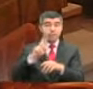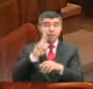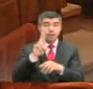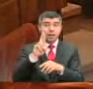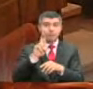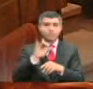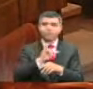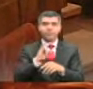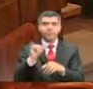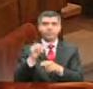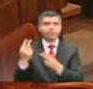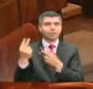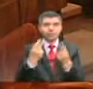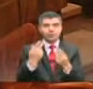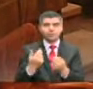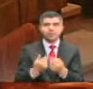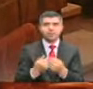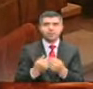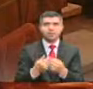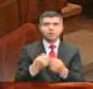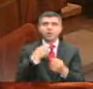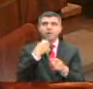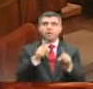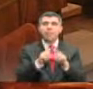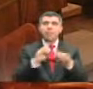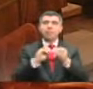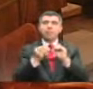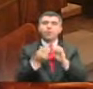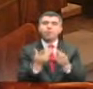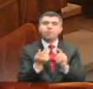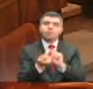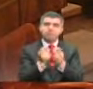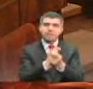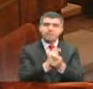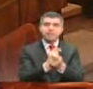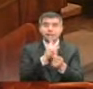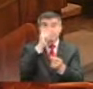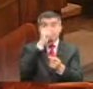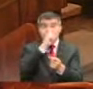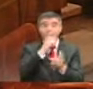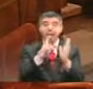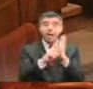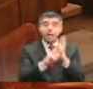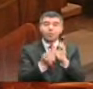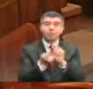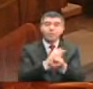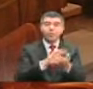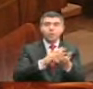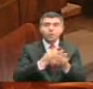يجيك وما عندوش باش يجي الطياره. فاحنا بغينا نحلوا هذه المشكله المرحله الانتقاليه صعيبه صحيح واني واخذين جميع الاحتياطات